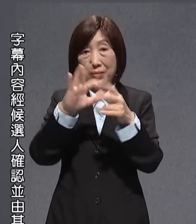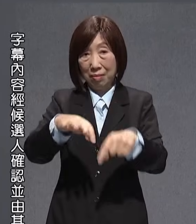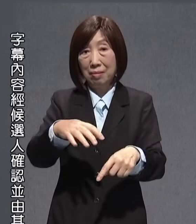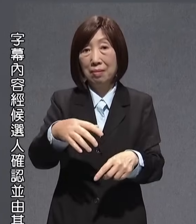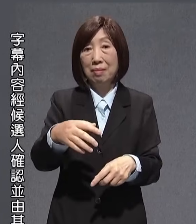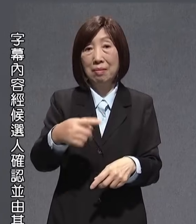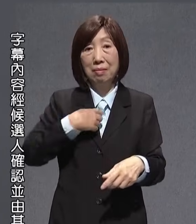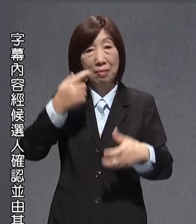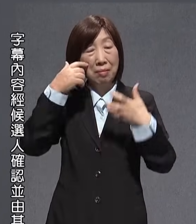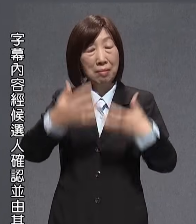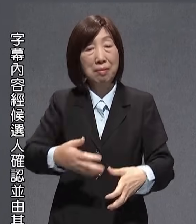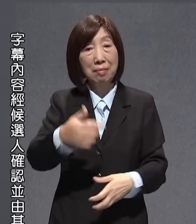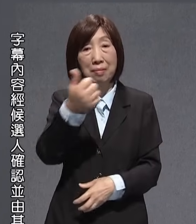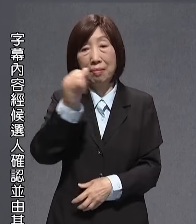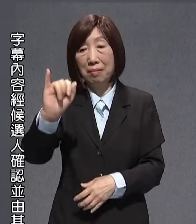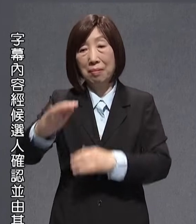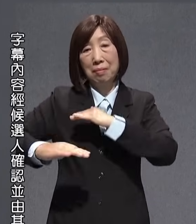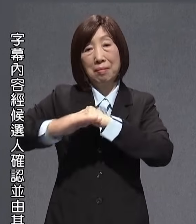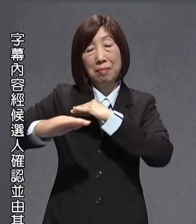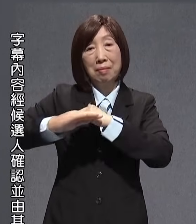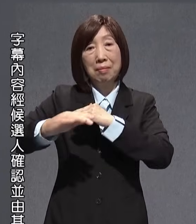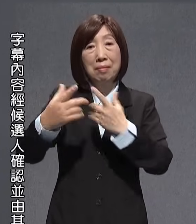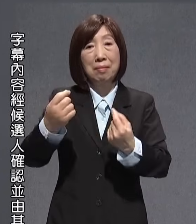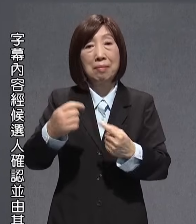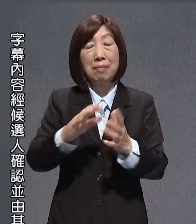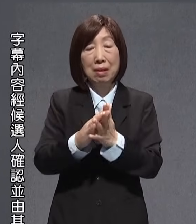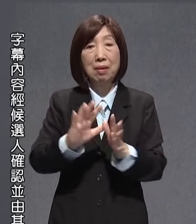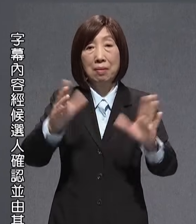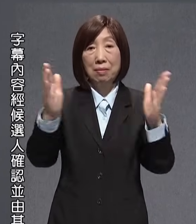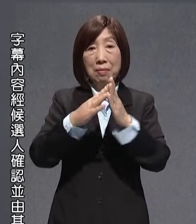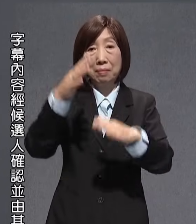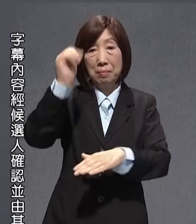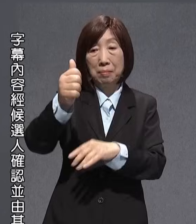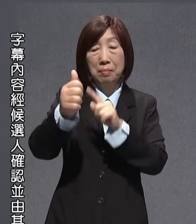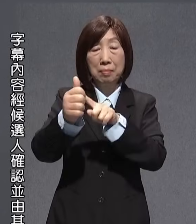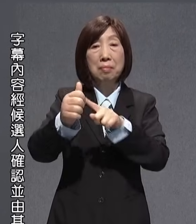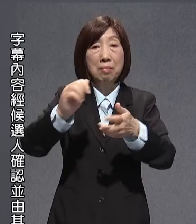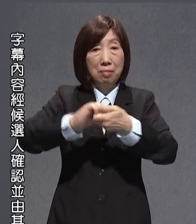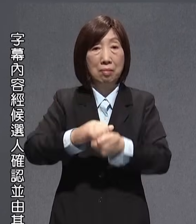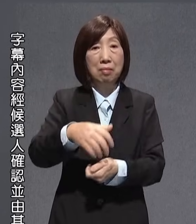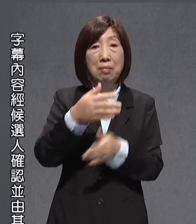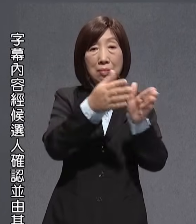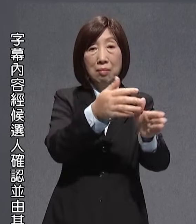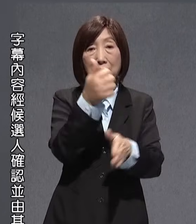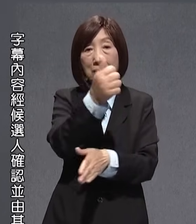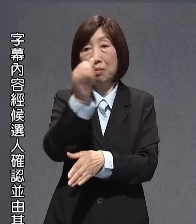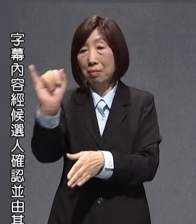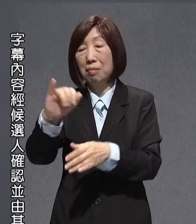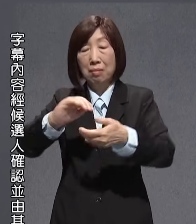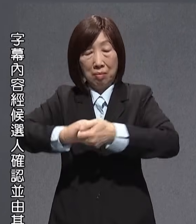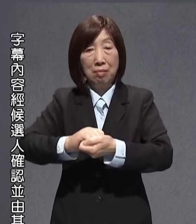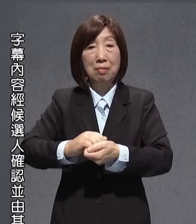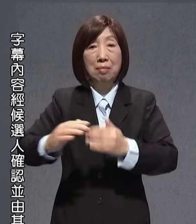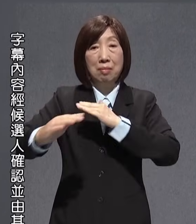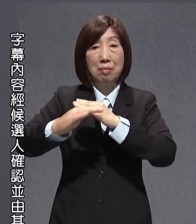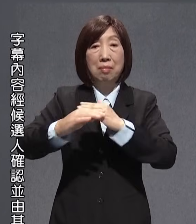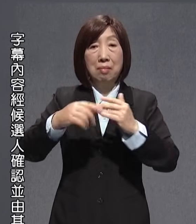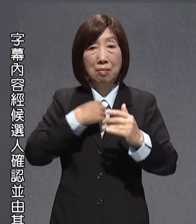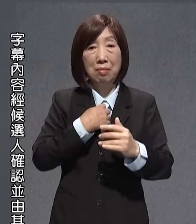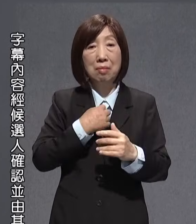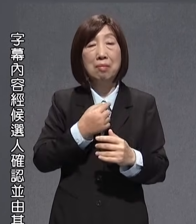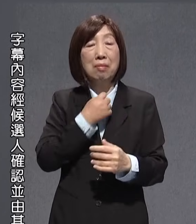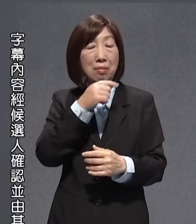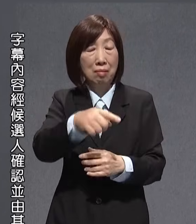权，所以一个国家重大的领导人要好好的在性别平等上善用女力，所以我